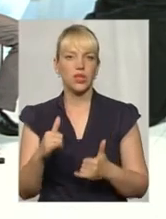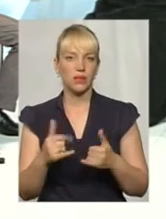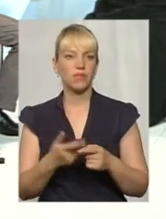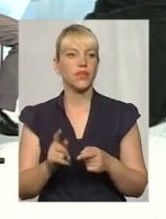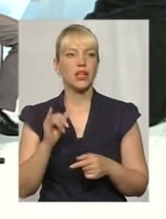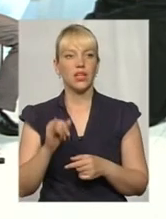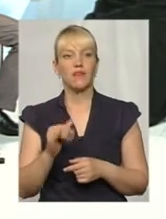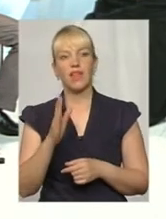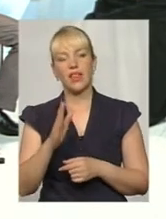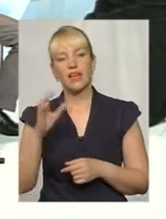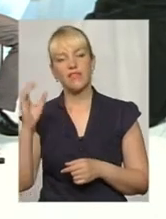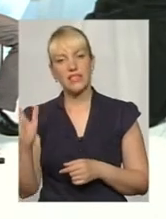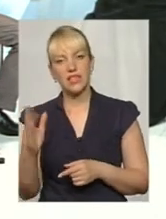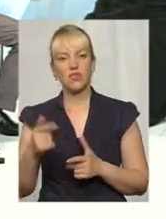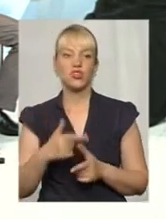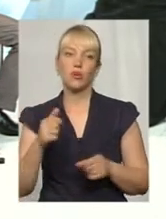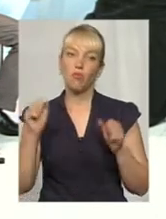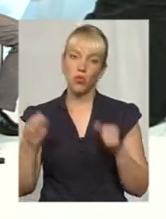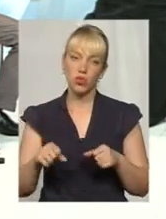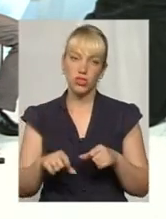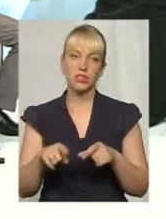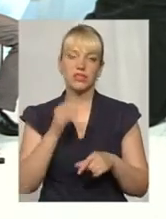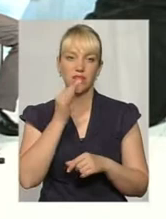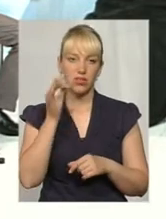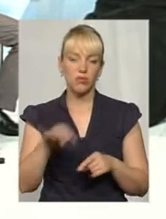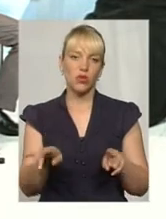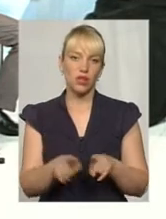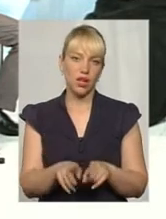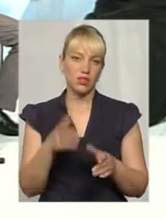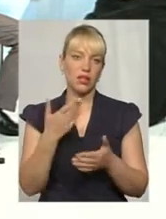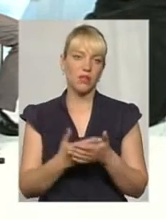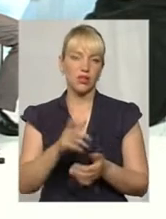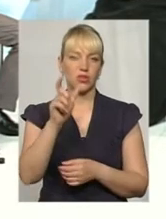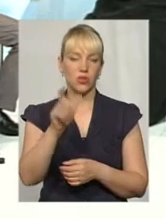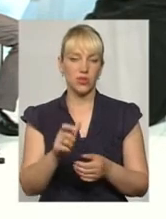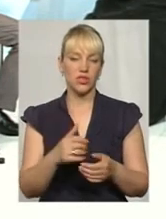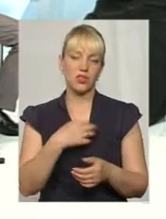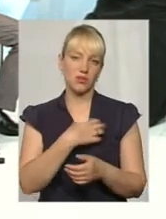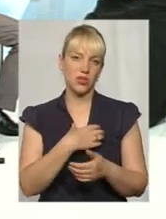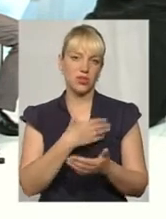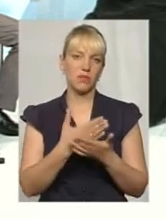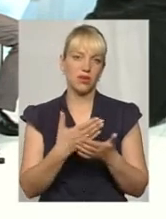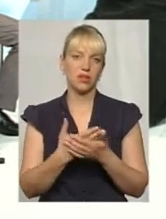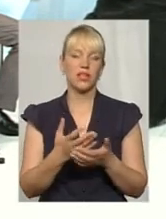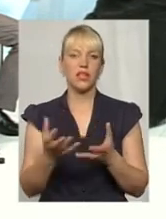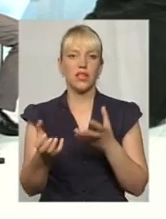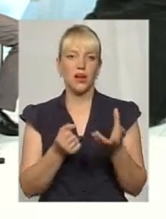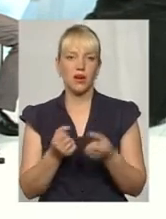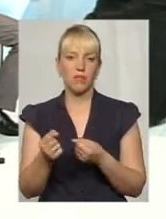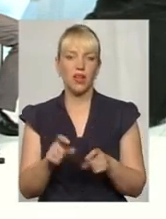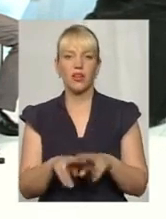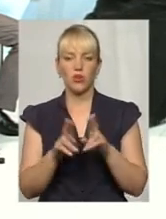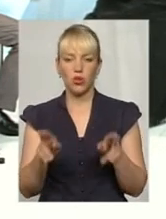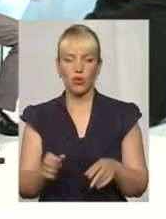Валерію Васильовичу, а чи можна, ну скажімо так, ну, наприклад, людина виставила пріоритетом, набрала однакову